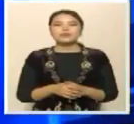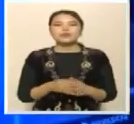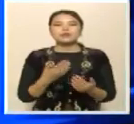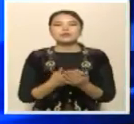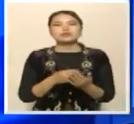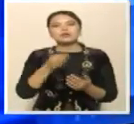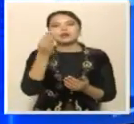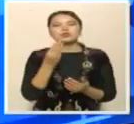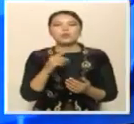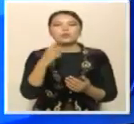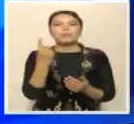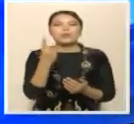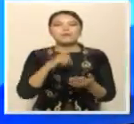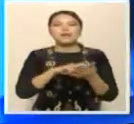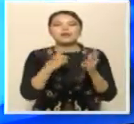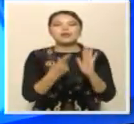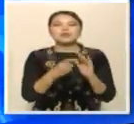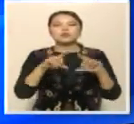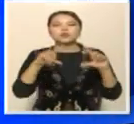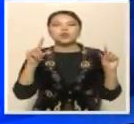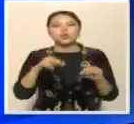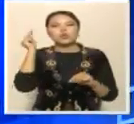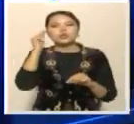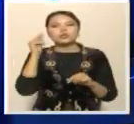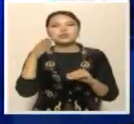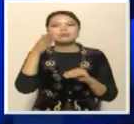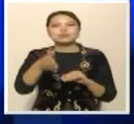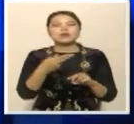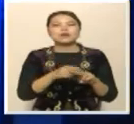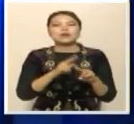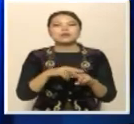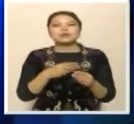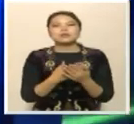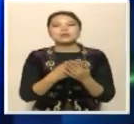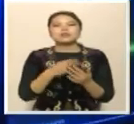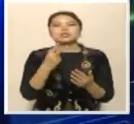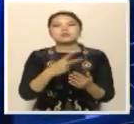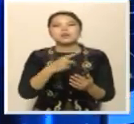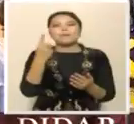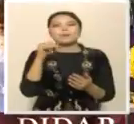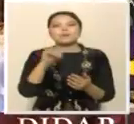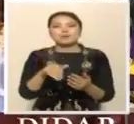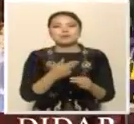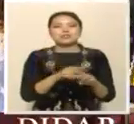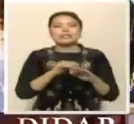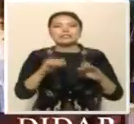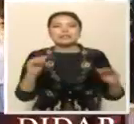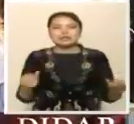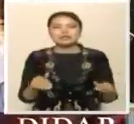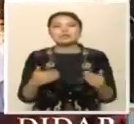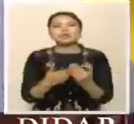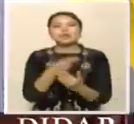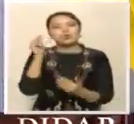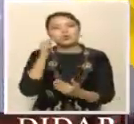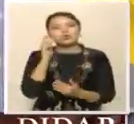Өңірде бірінші сыныпқа құжаттарды қабылдау басталды. Жаңа оқу жылында 21 мыңға жуық оқушы мектепке барады деп жоспарланған. Былтыр 20108